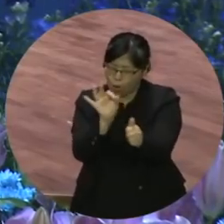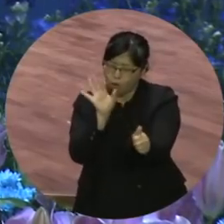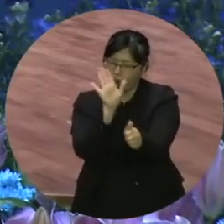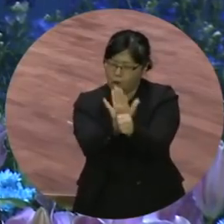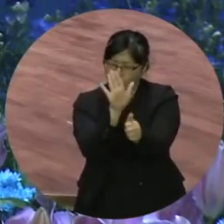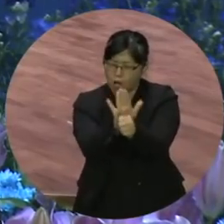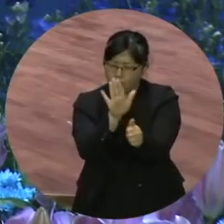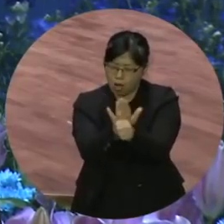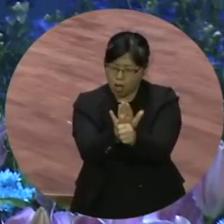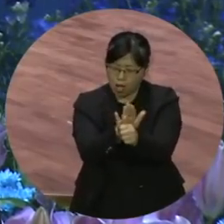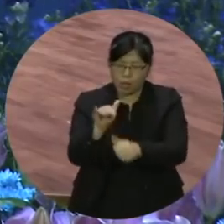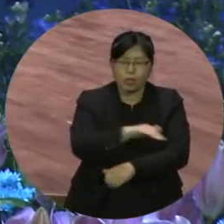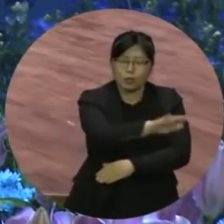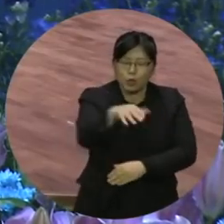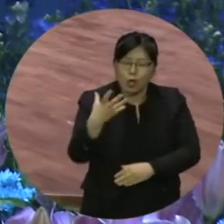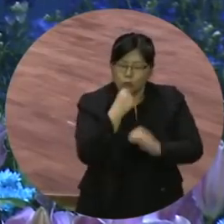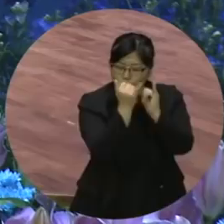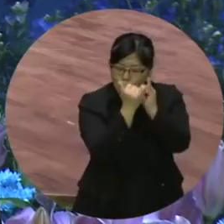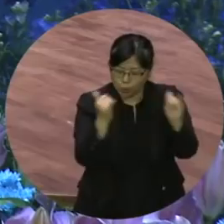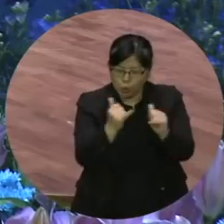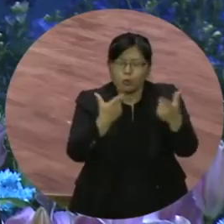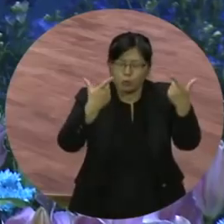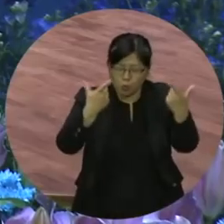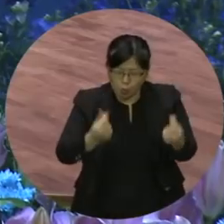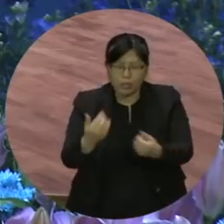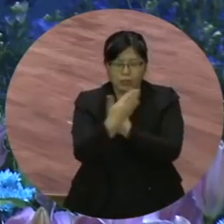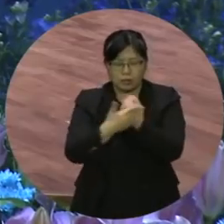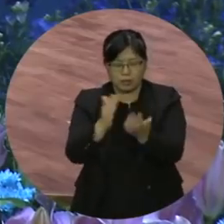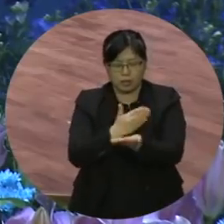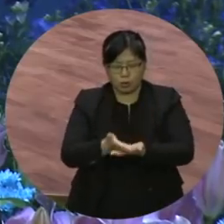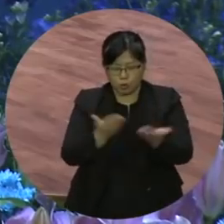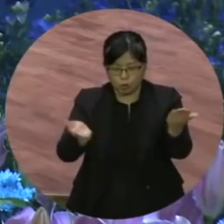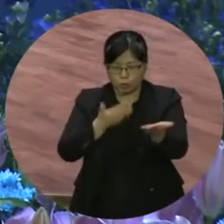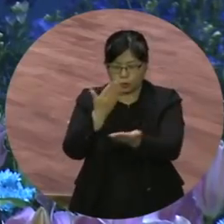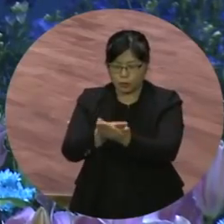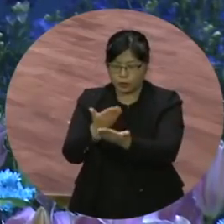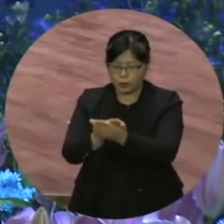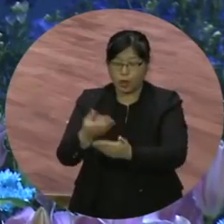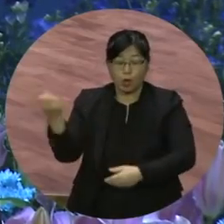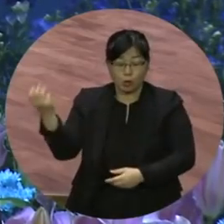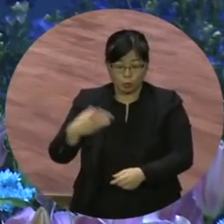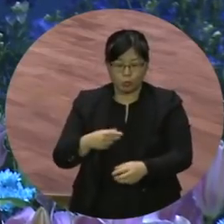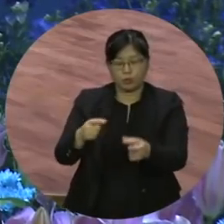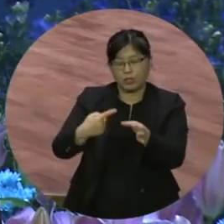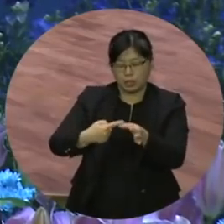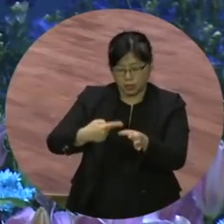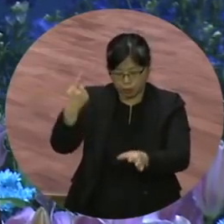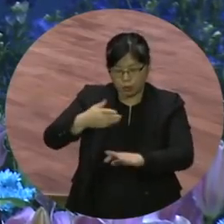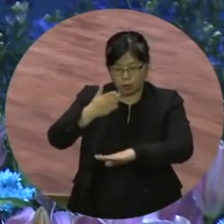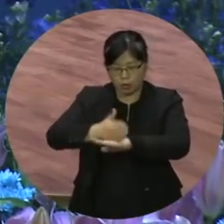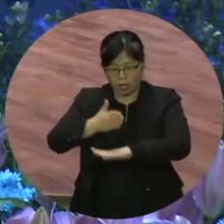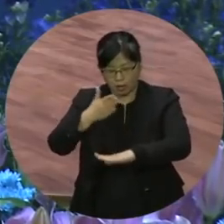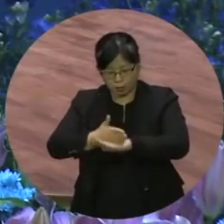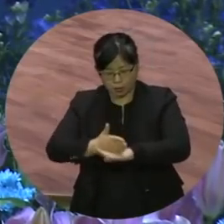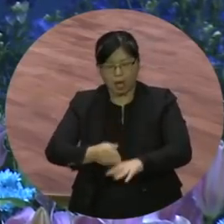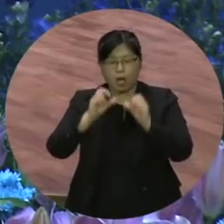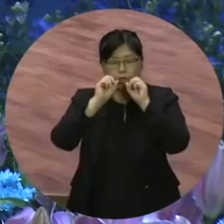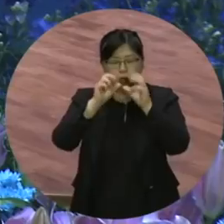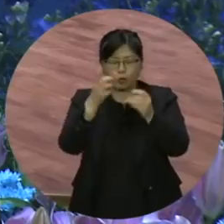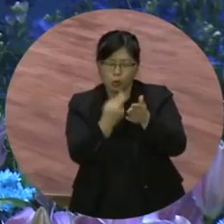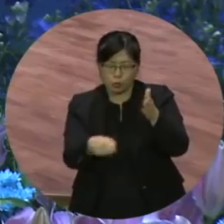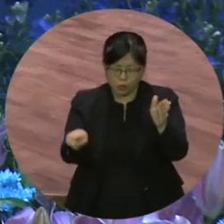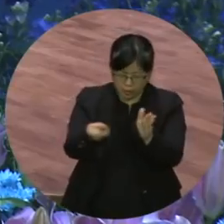은혜를 나리워 주옵소서. 주일헌금 드리며 십일조를 드리며 감사헌금을 드리며 성경헌금을 드리며 하나님